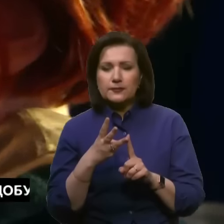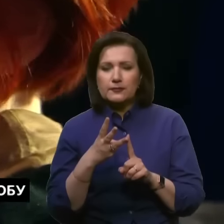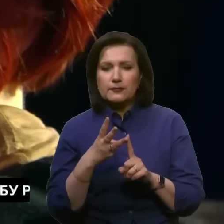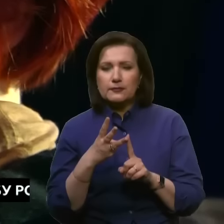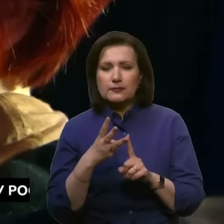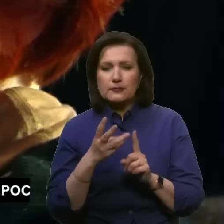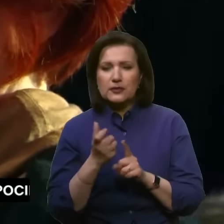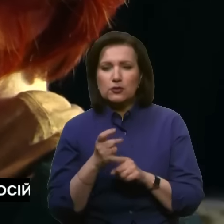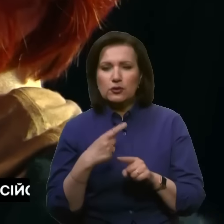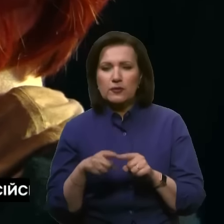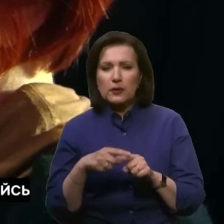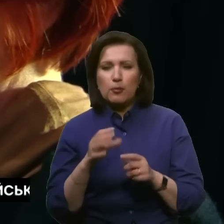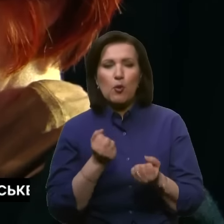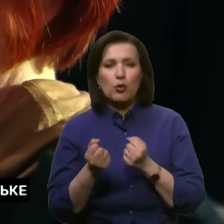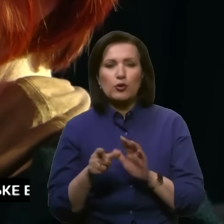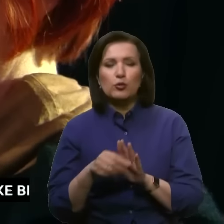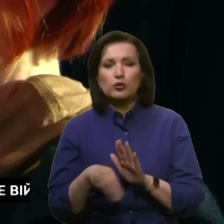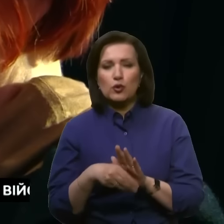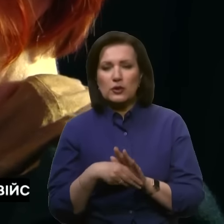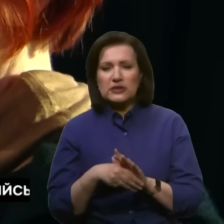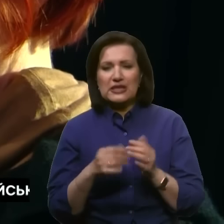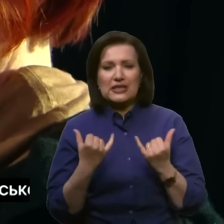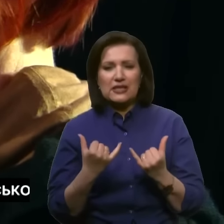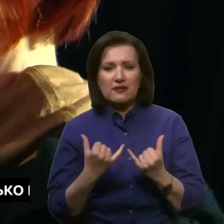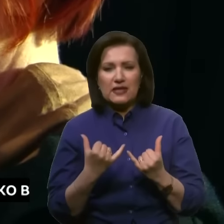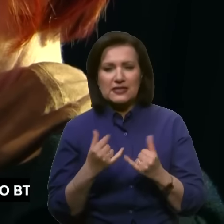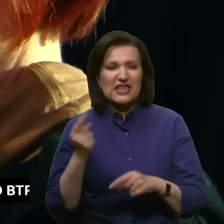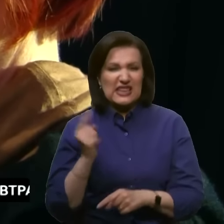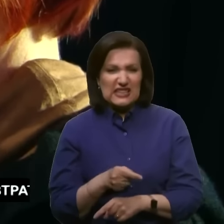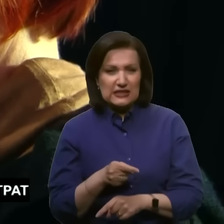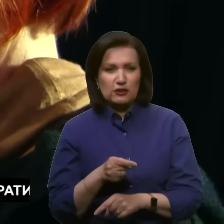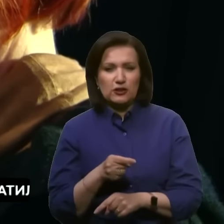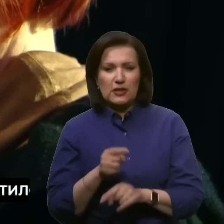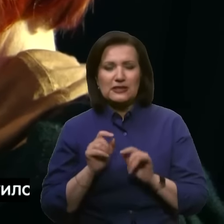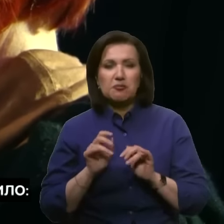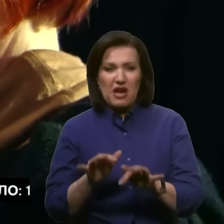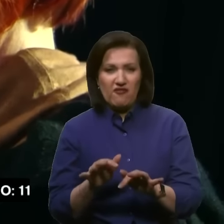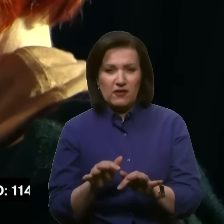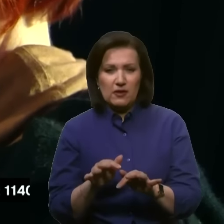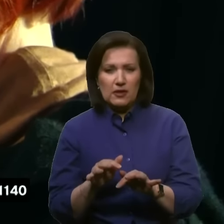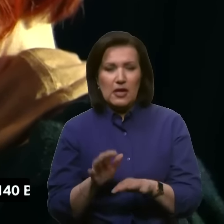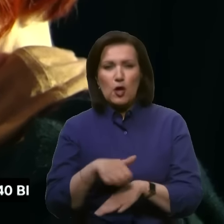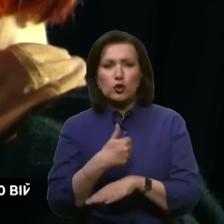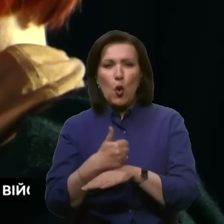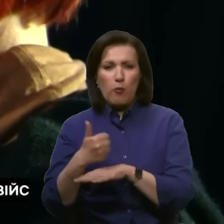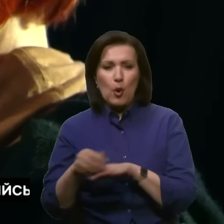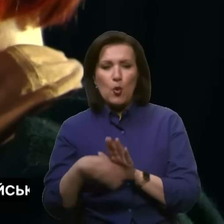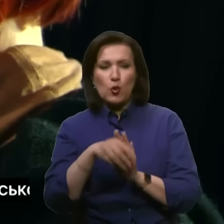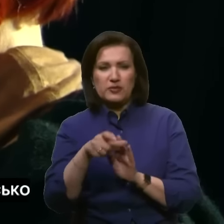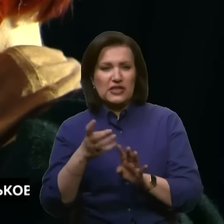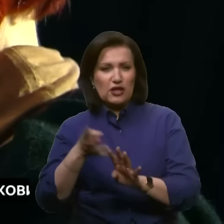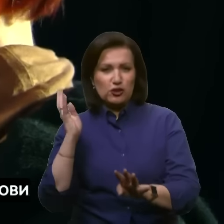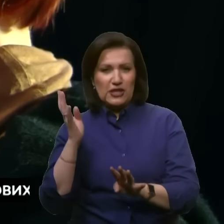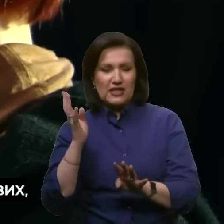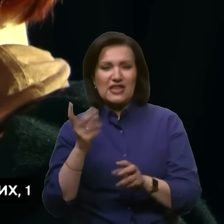Дуже швидко. Про боротьбу з корупцією. Наразі тисяча справ топ-корупціонерів на черзі